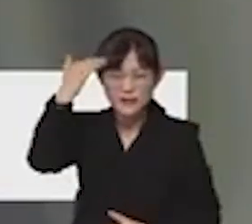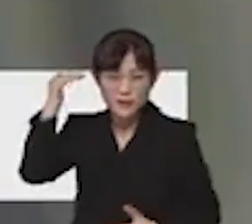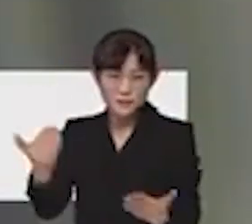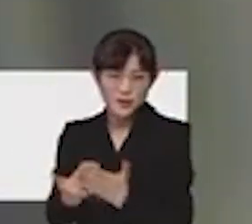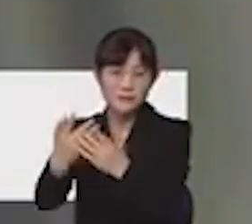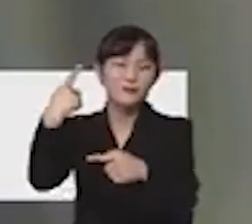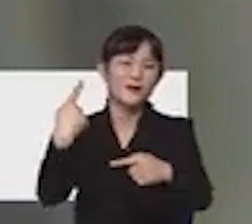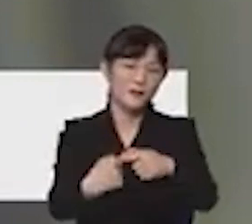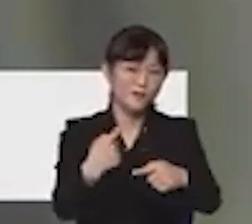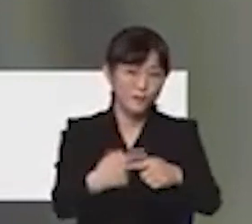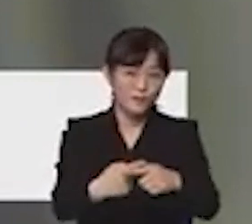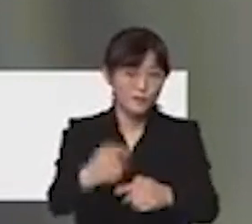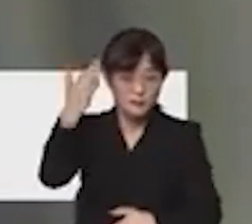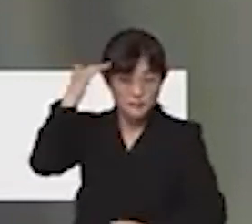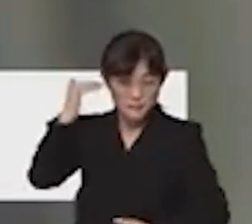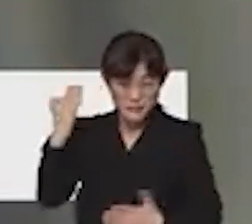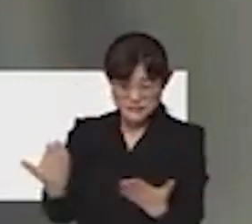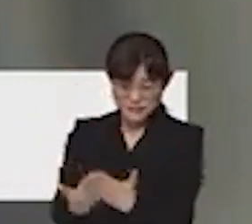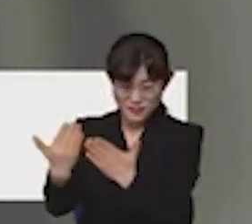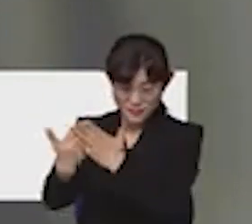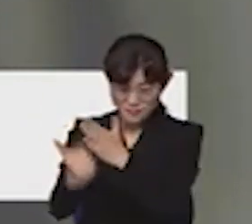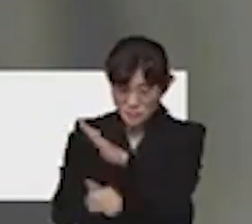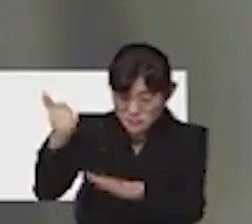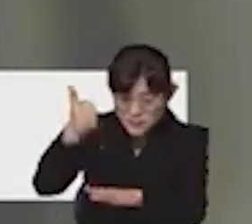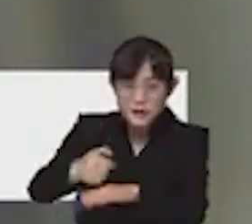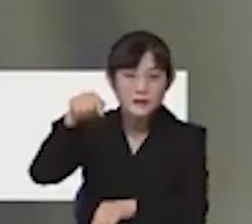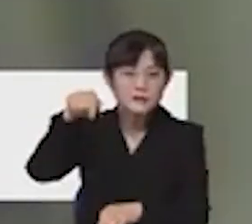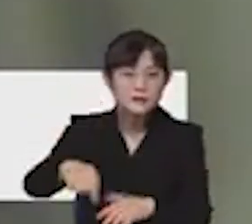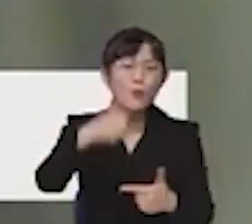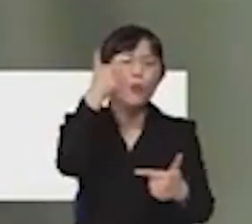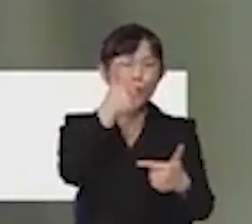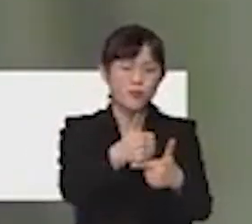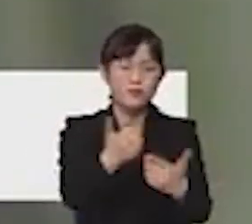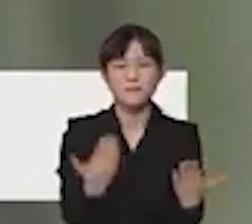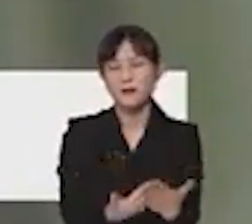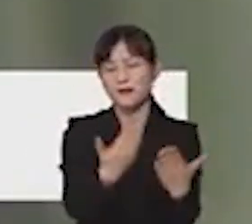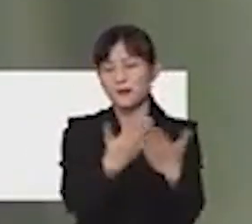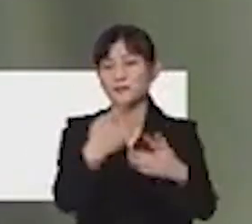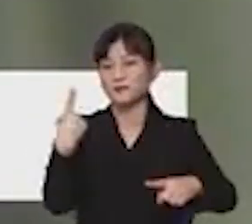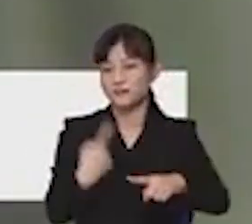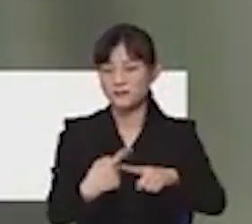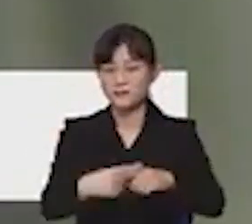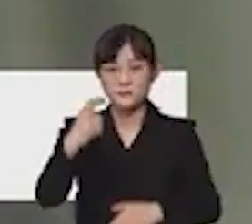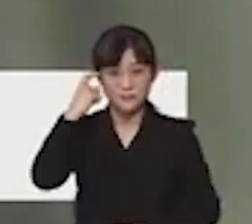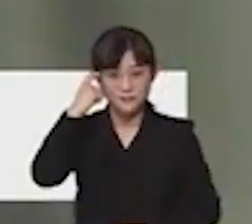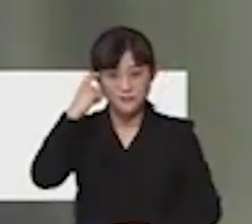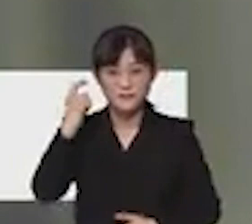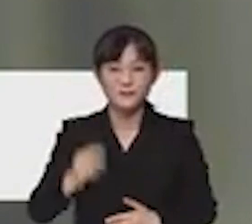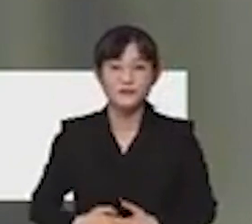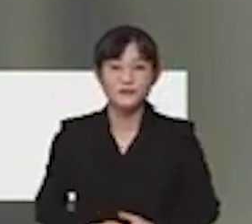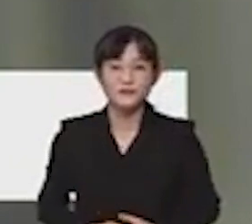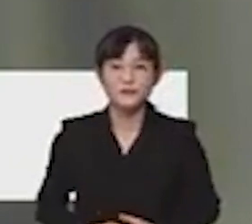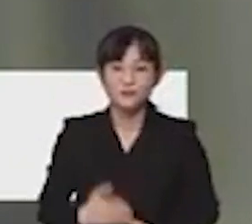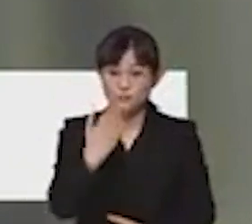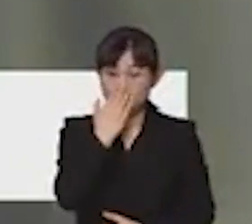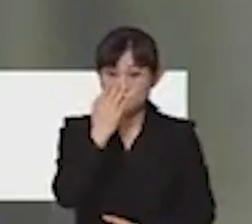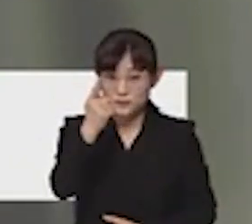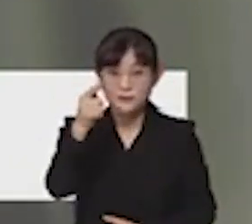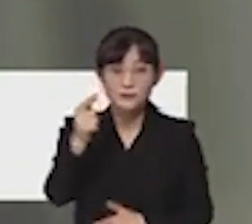발전이고 대한민국이 잘 되는 것이 호남이 잘 되는 것이라고 했습니다.